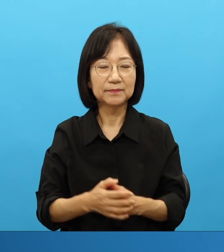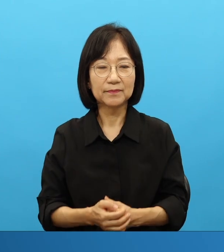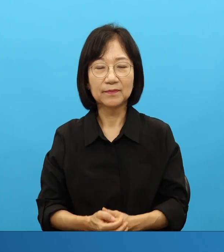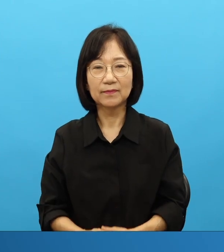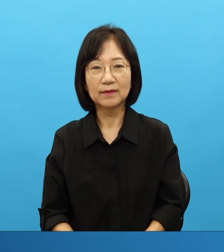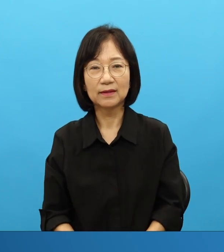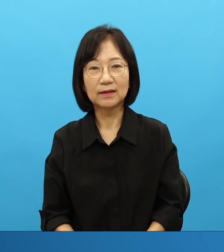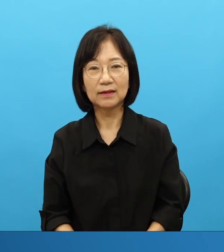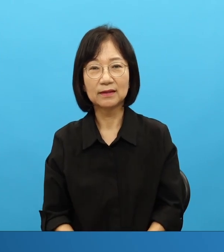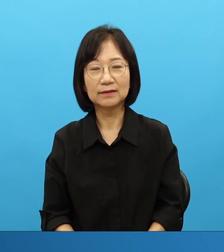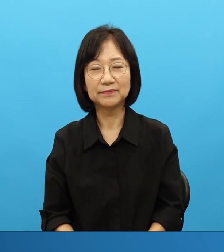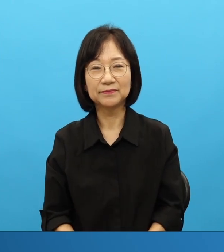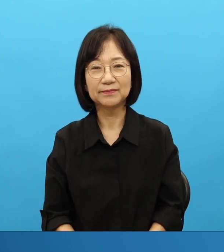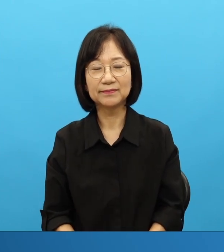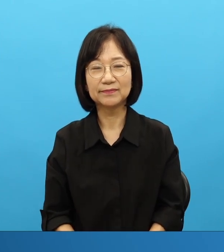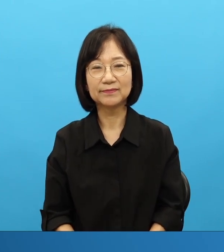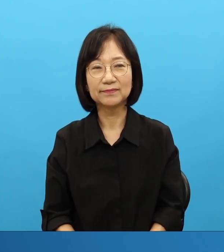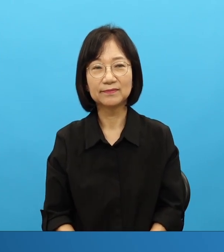버리면